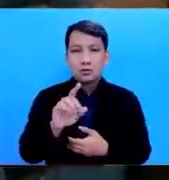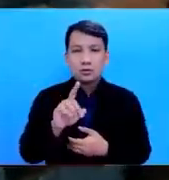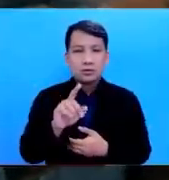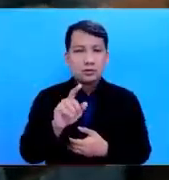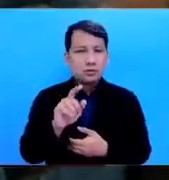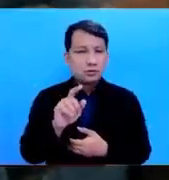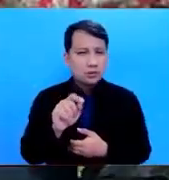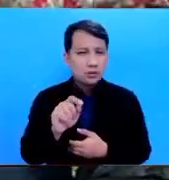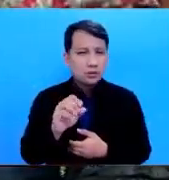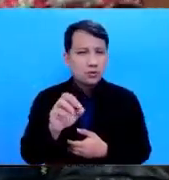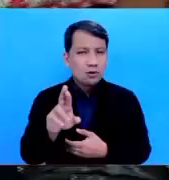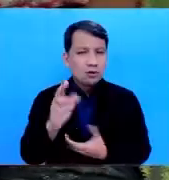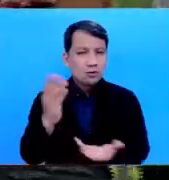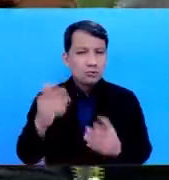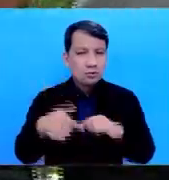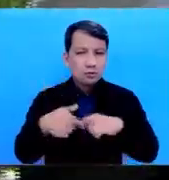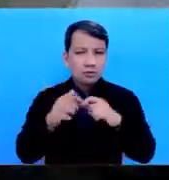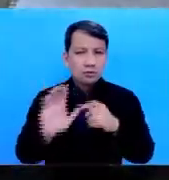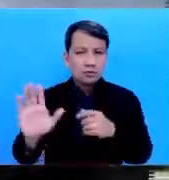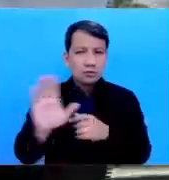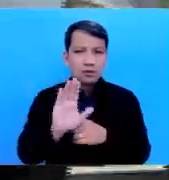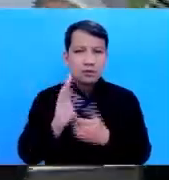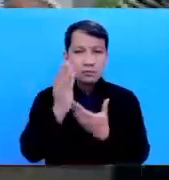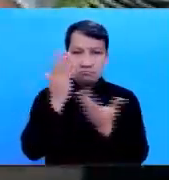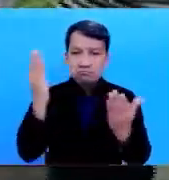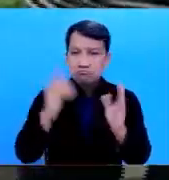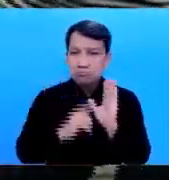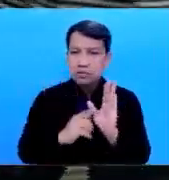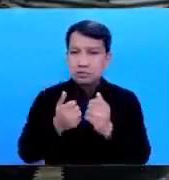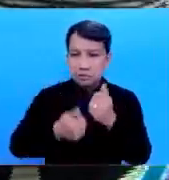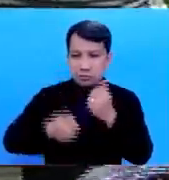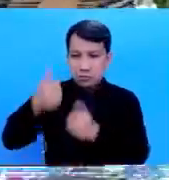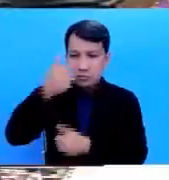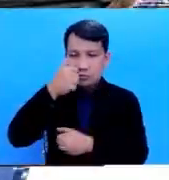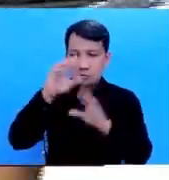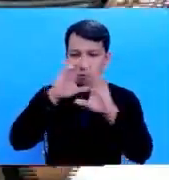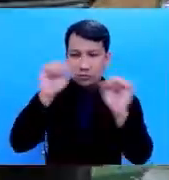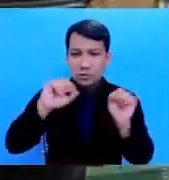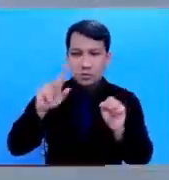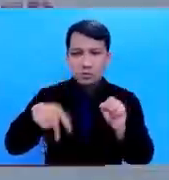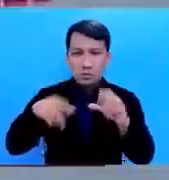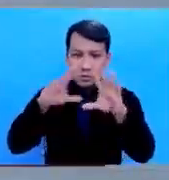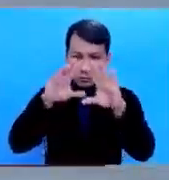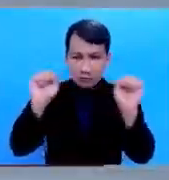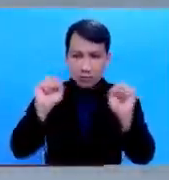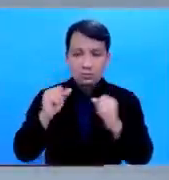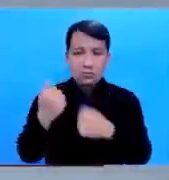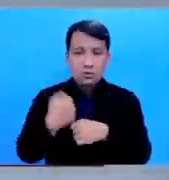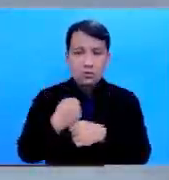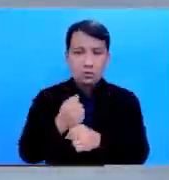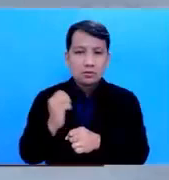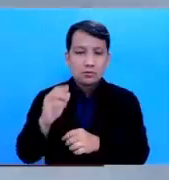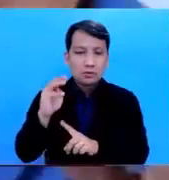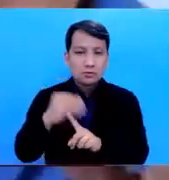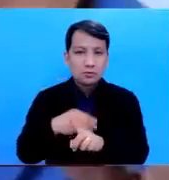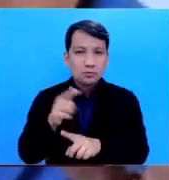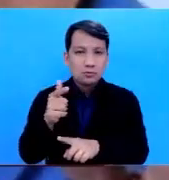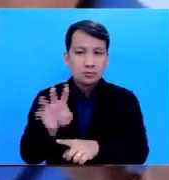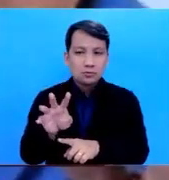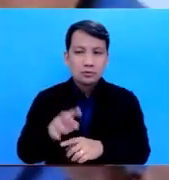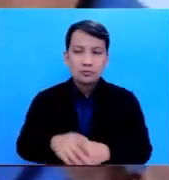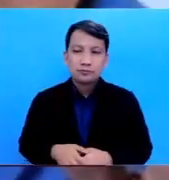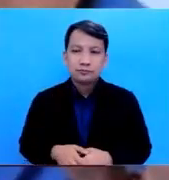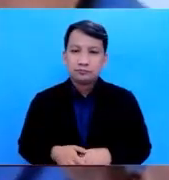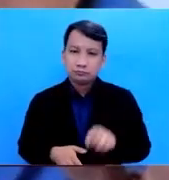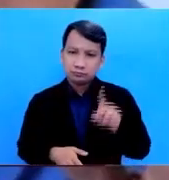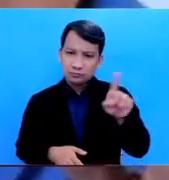sa scheduled canvassing ng mga boto para sa nanalong presidente at vice-presidente na gaganapin sa May 24. Tanong ni